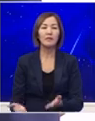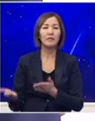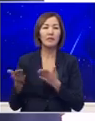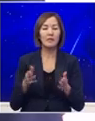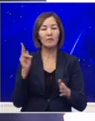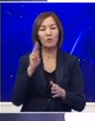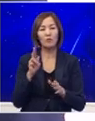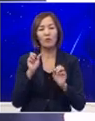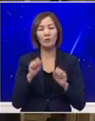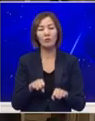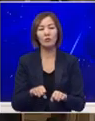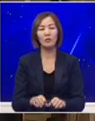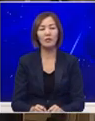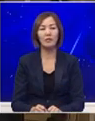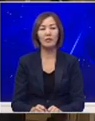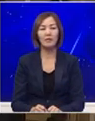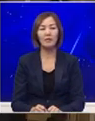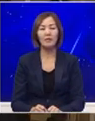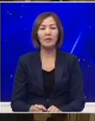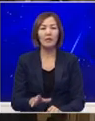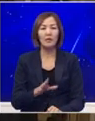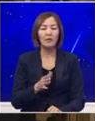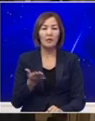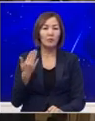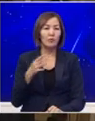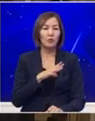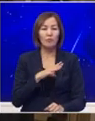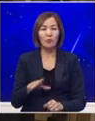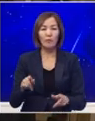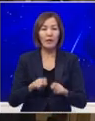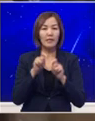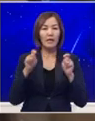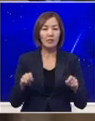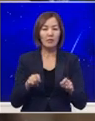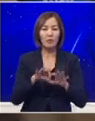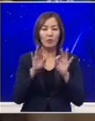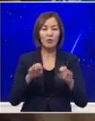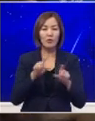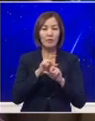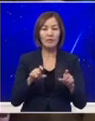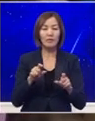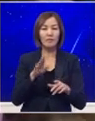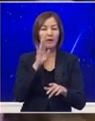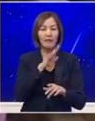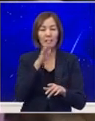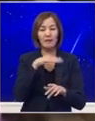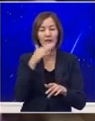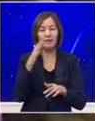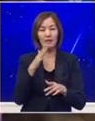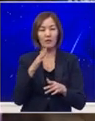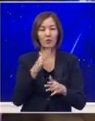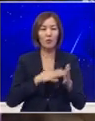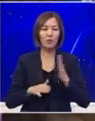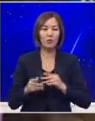алуға шақырамыз. Бұрын болмаған өнер ордасының ашылуына әуелі ата-аналар қуаны бола. Өйткені арттан